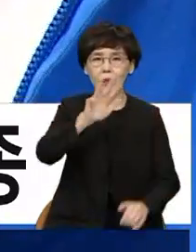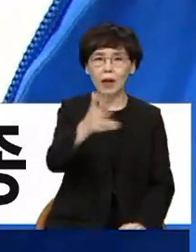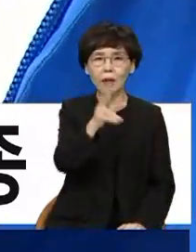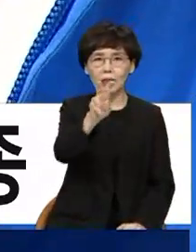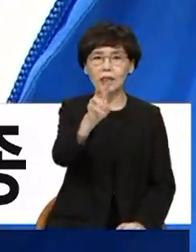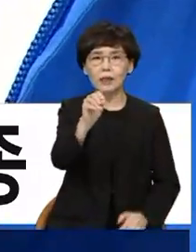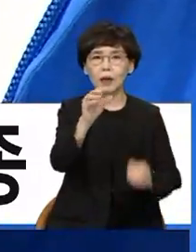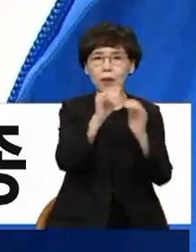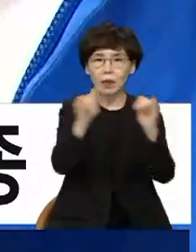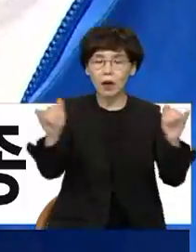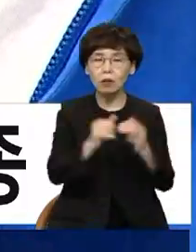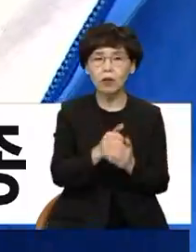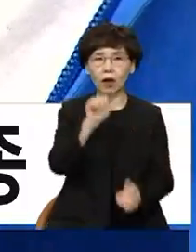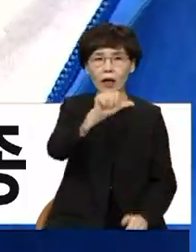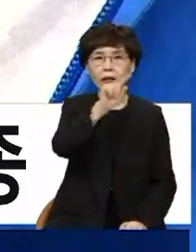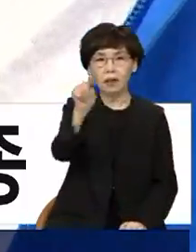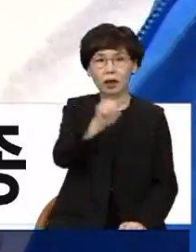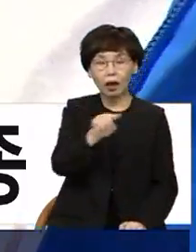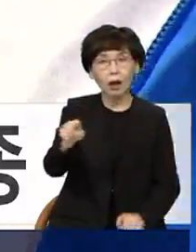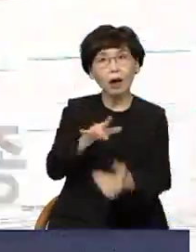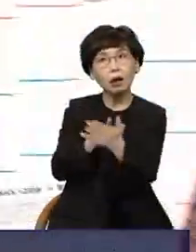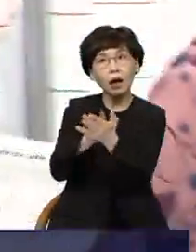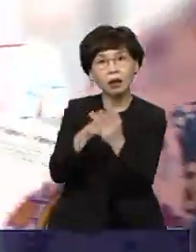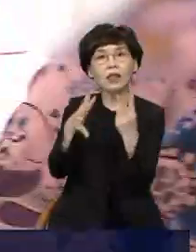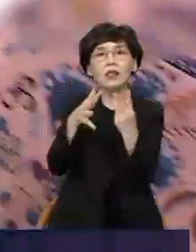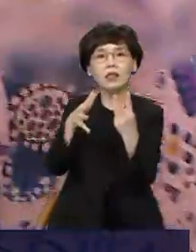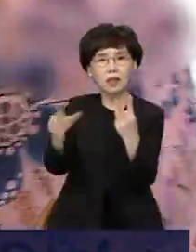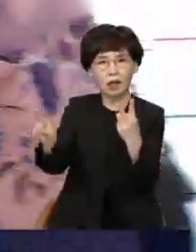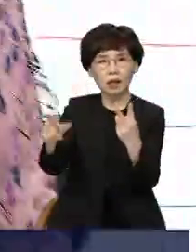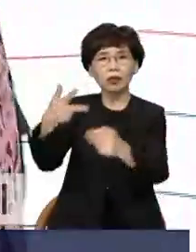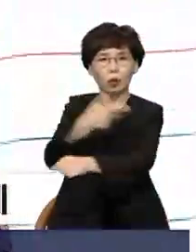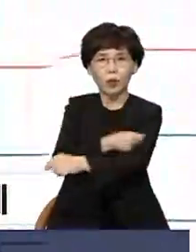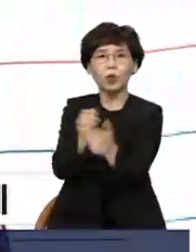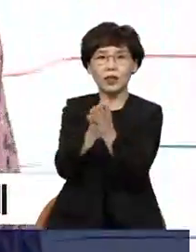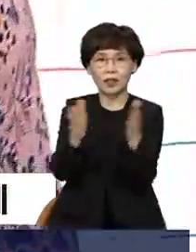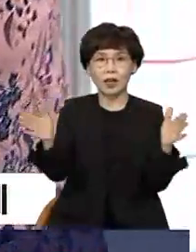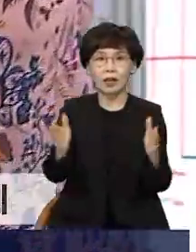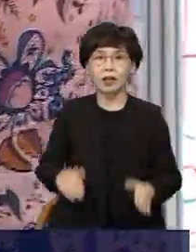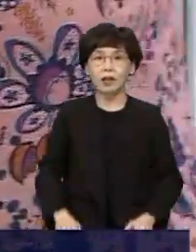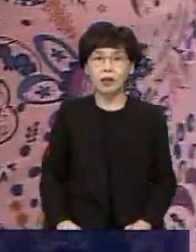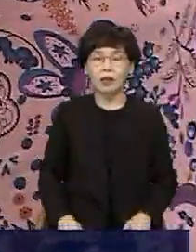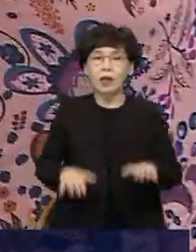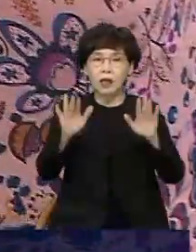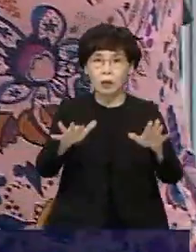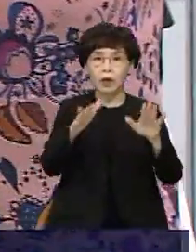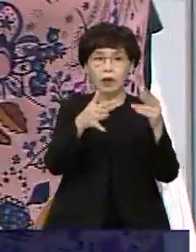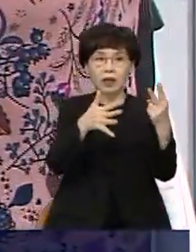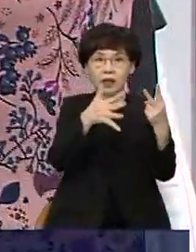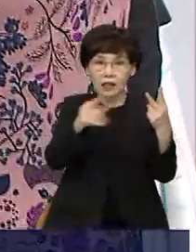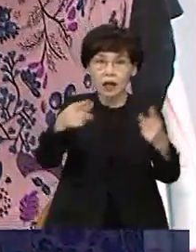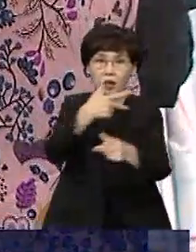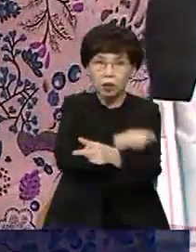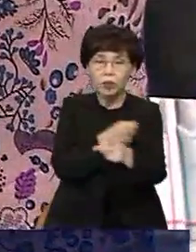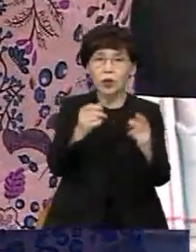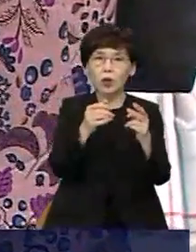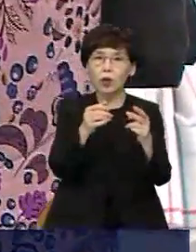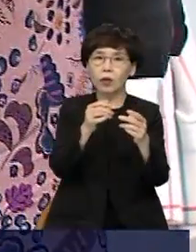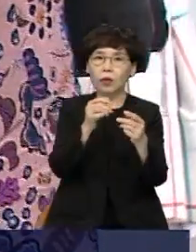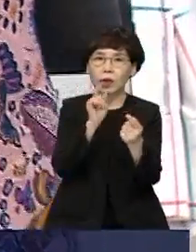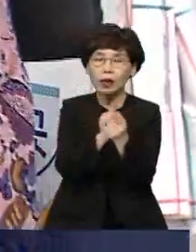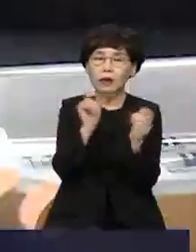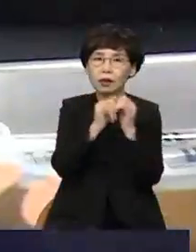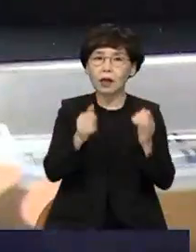820만 명을 대상으로 아스트라제네카 백신 2차 접종이 시작됩니다. 이번 2차 대상자는 지난 5월